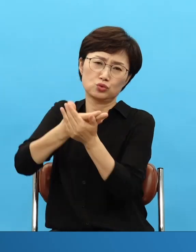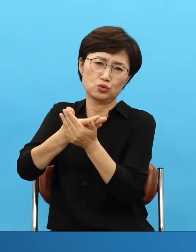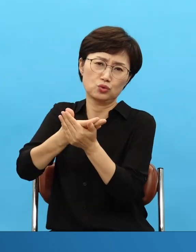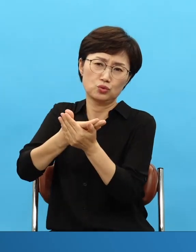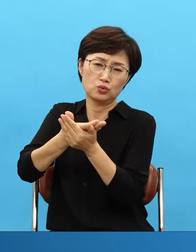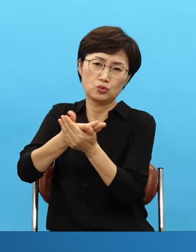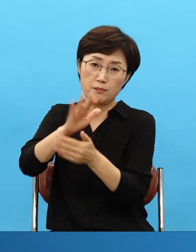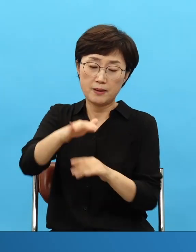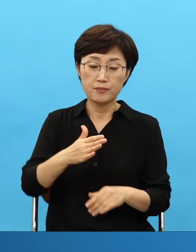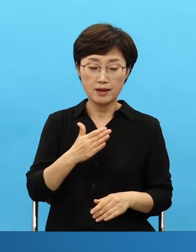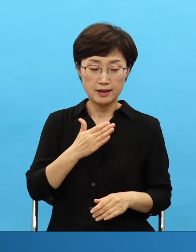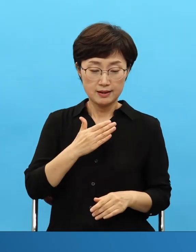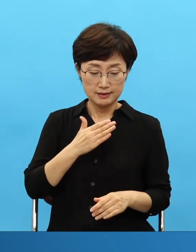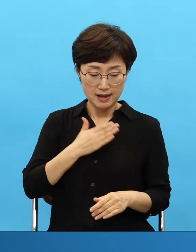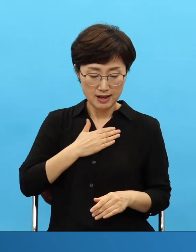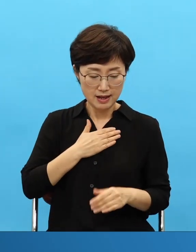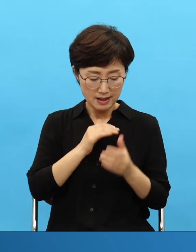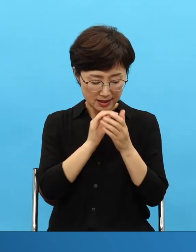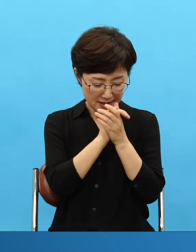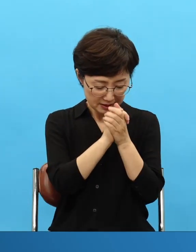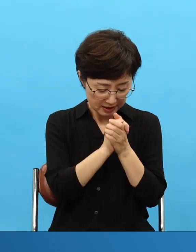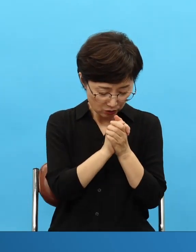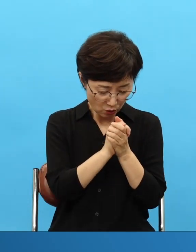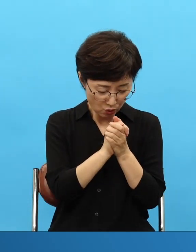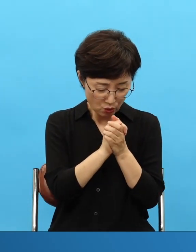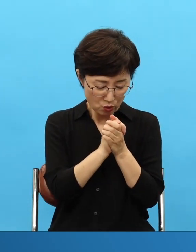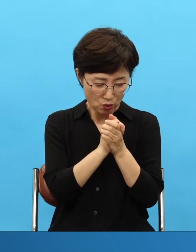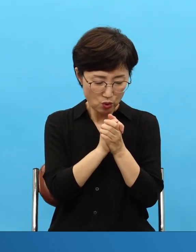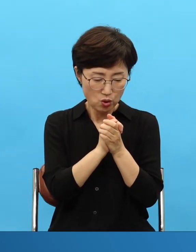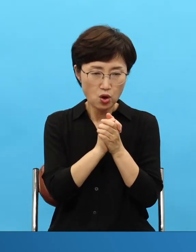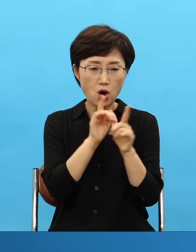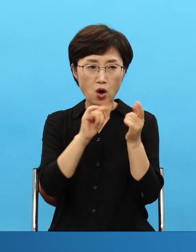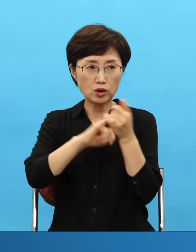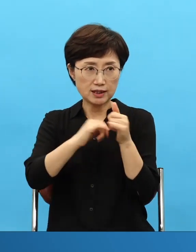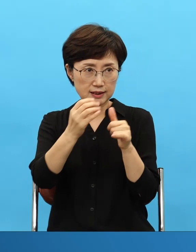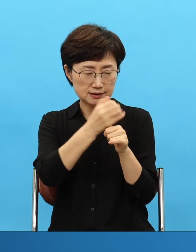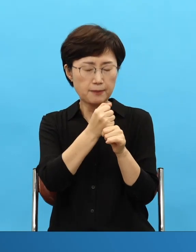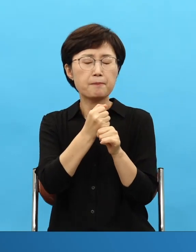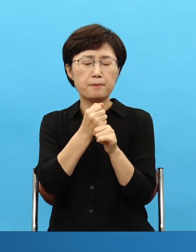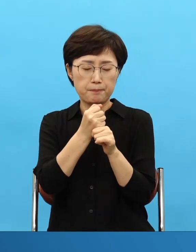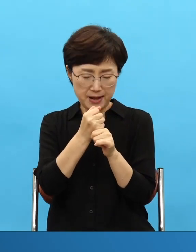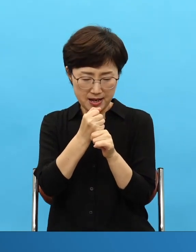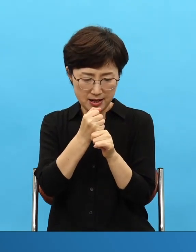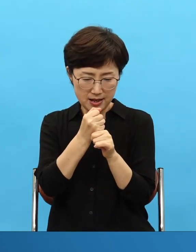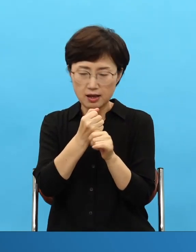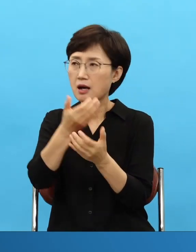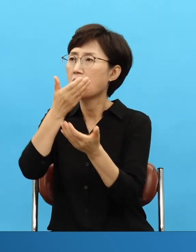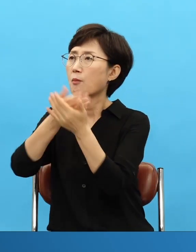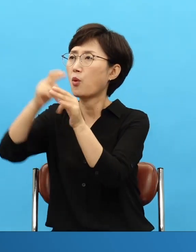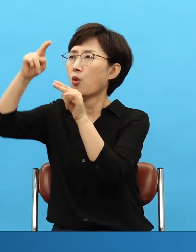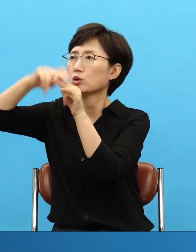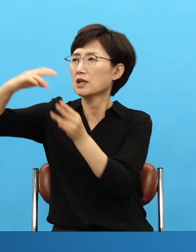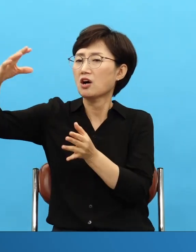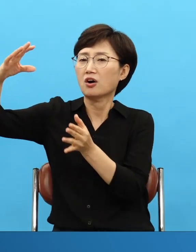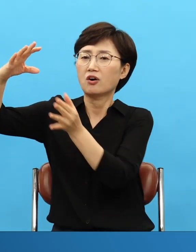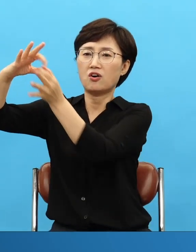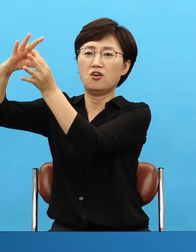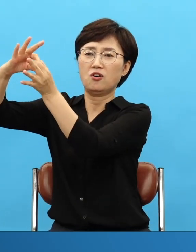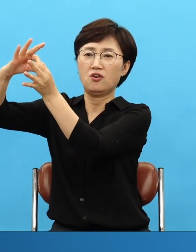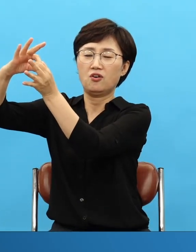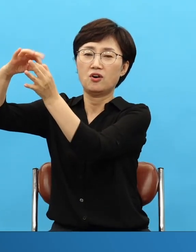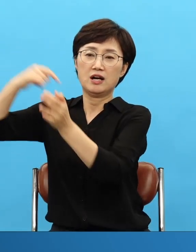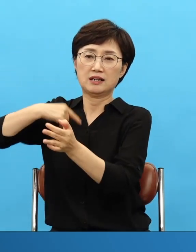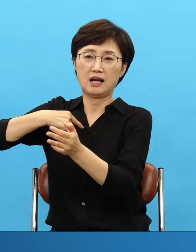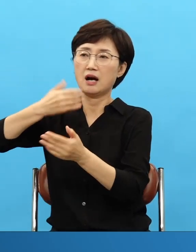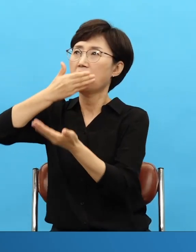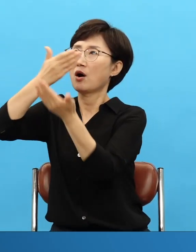내 기도가 보좌의 축복과 연결돼 버립니다. It's for this word and my prayer to be aligned with the blessing of the